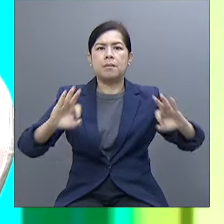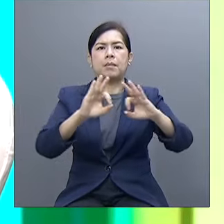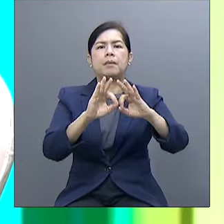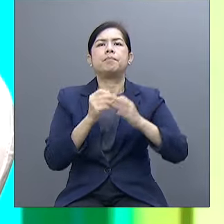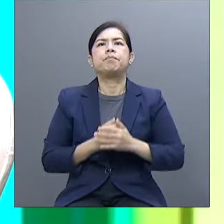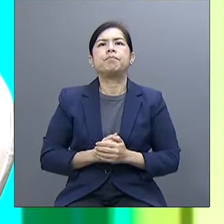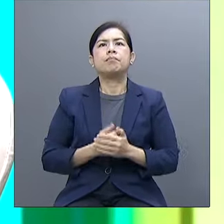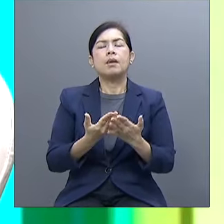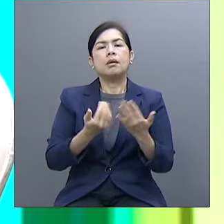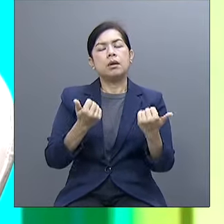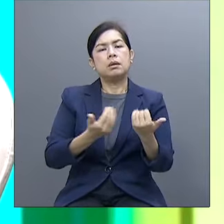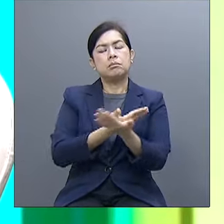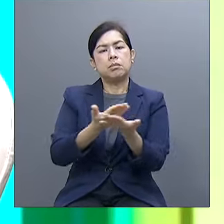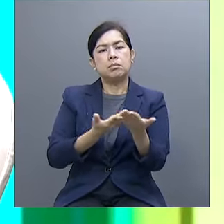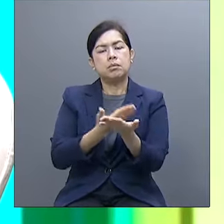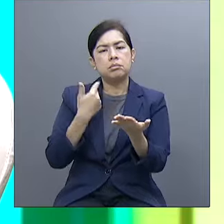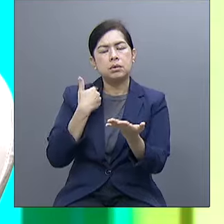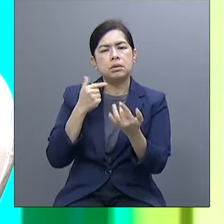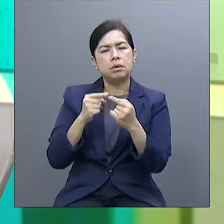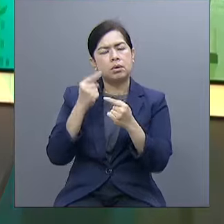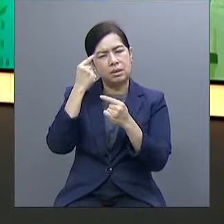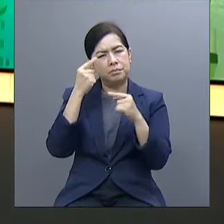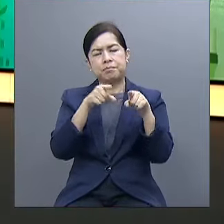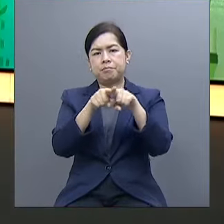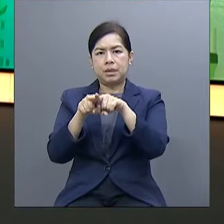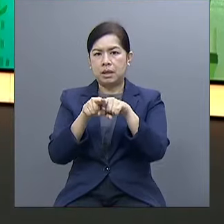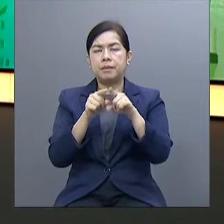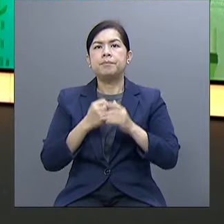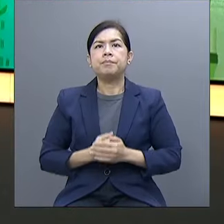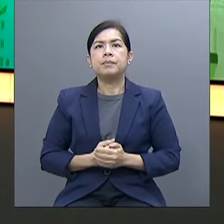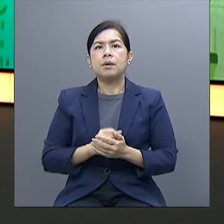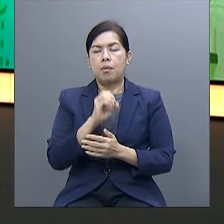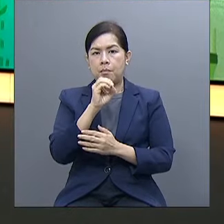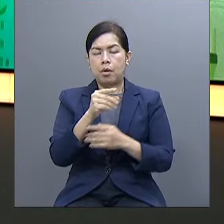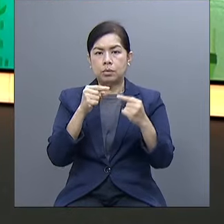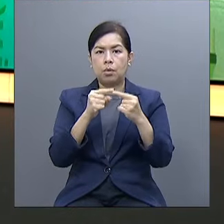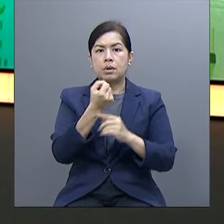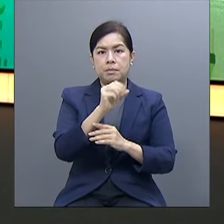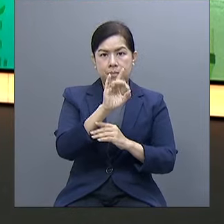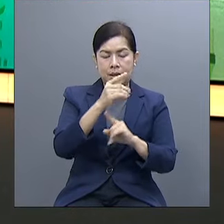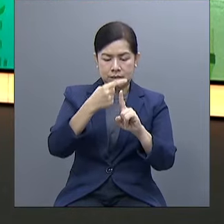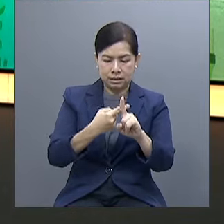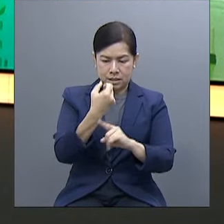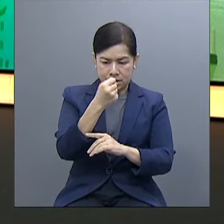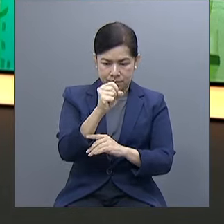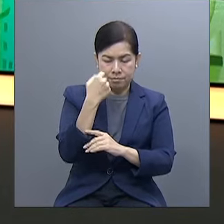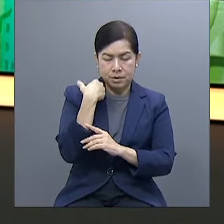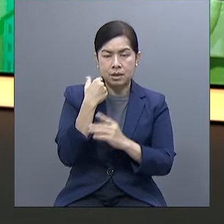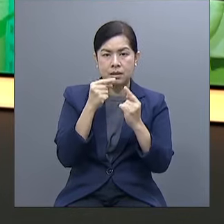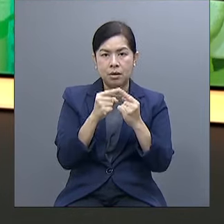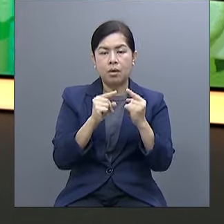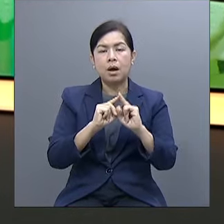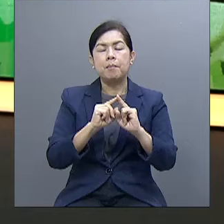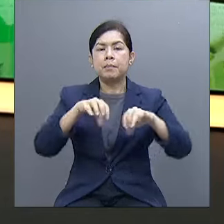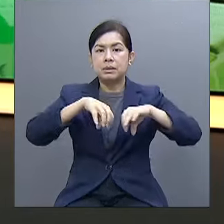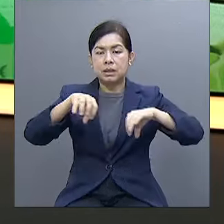พ้องต้องการกับภาคประชาชนซึ่งอาจารย์สุนีเองก็ขับเคลื่อนเรื่องนี้เห็นว่าวันที่18ตุลาคมที่ผ่านมาเพิ่งจะมีการจัดเวที